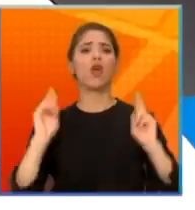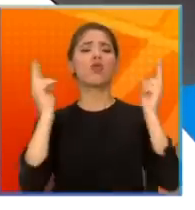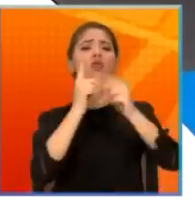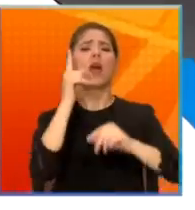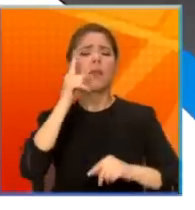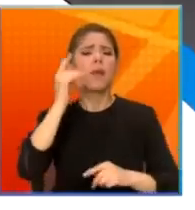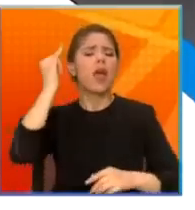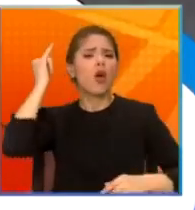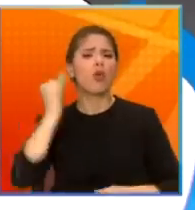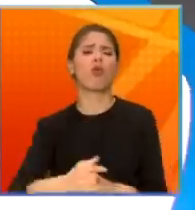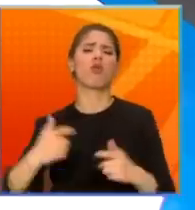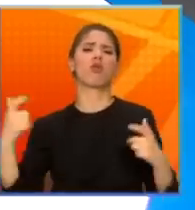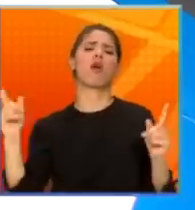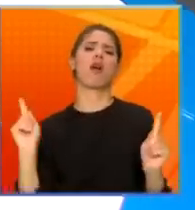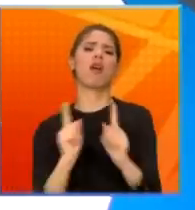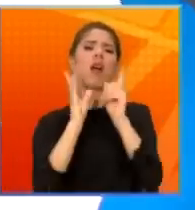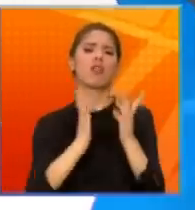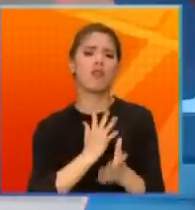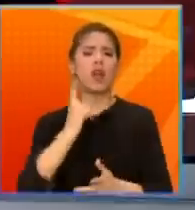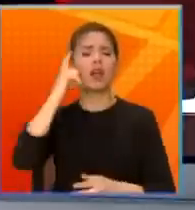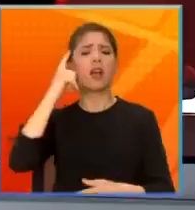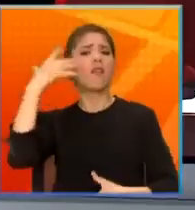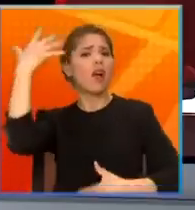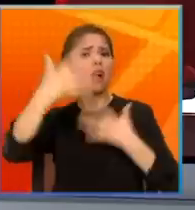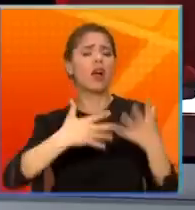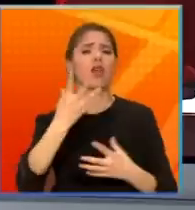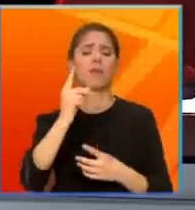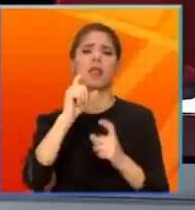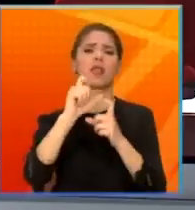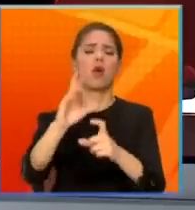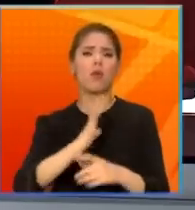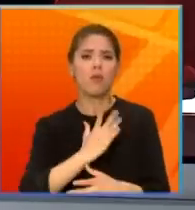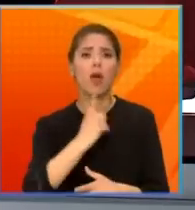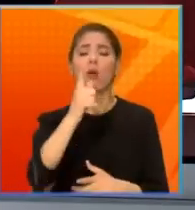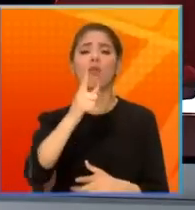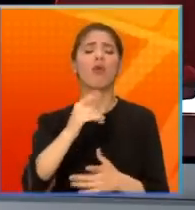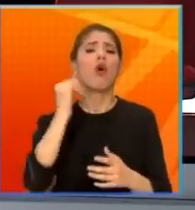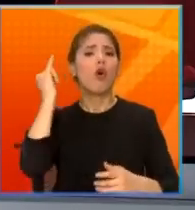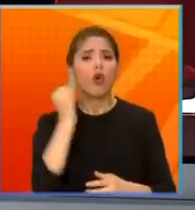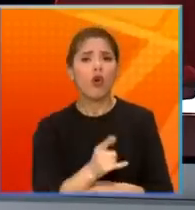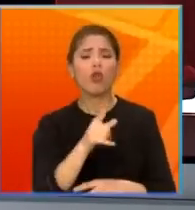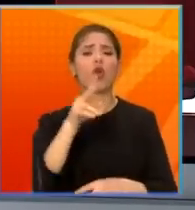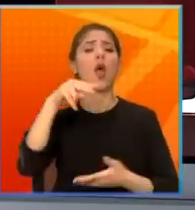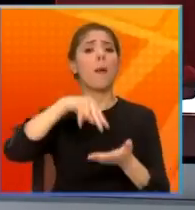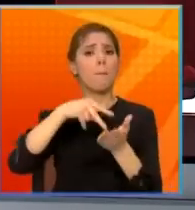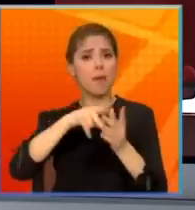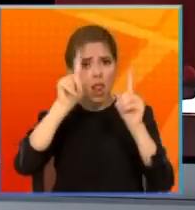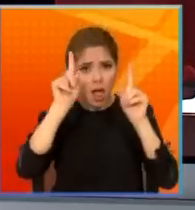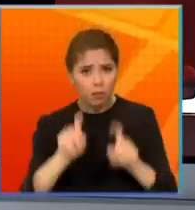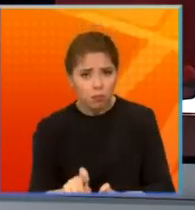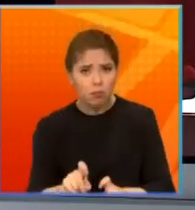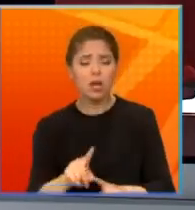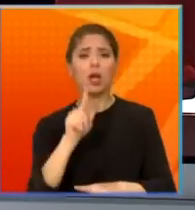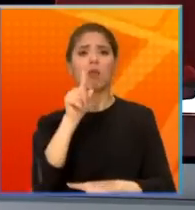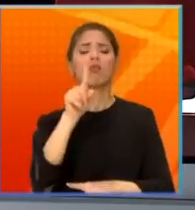Dünya bir felaketle karşı karşıya ve kafaları karıştıran bir soru da var. Acaba bu felaket planlı bir felaket